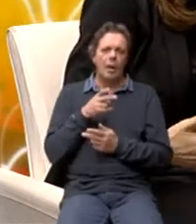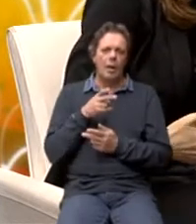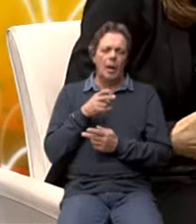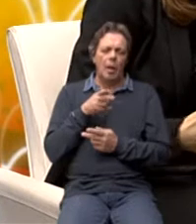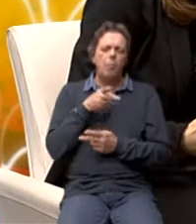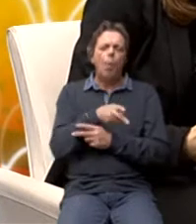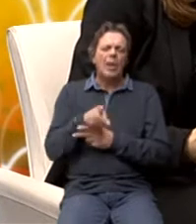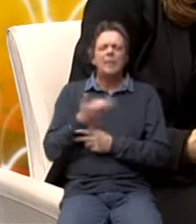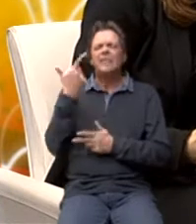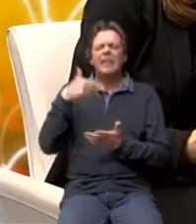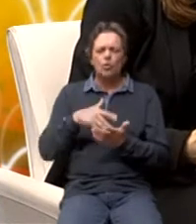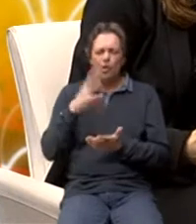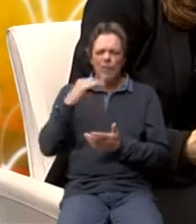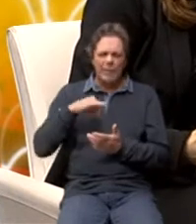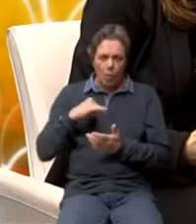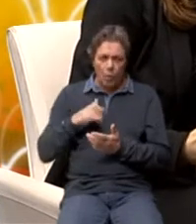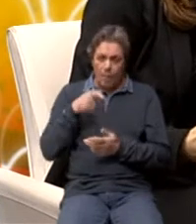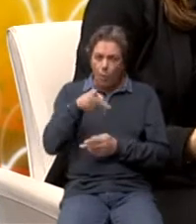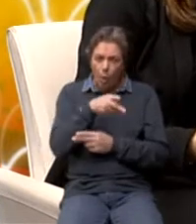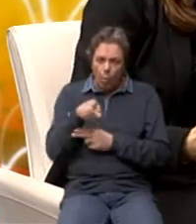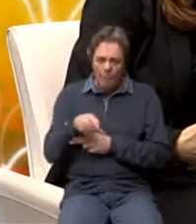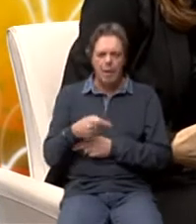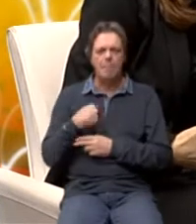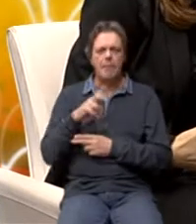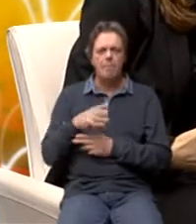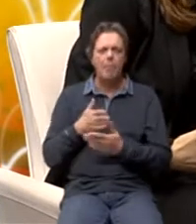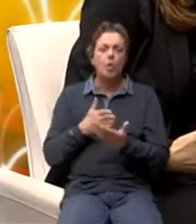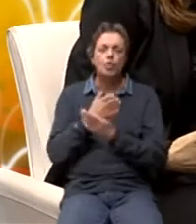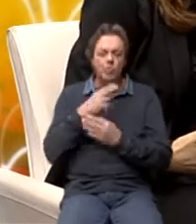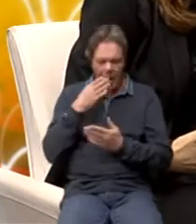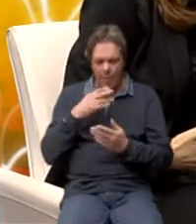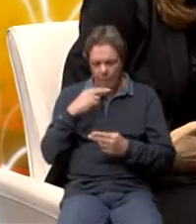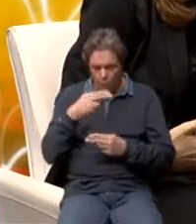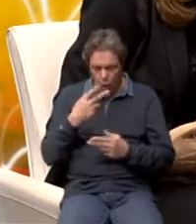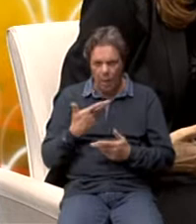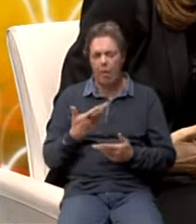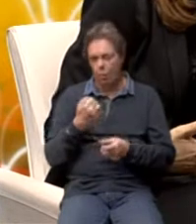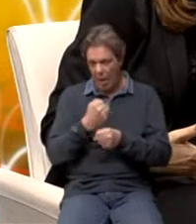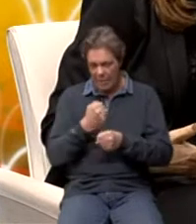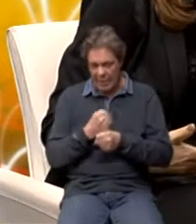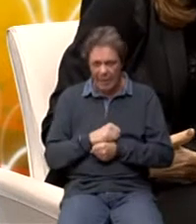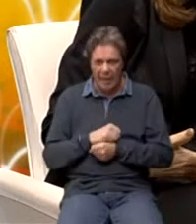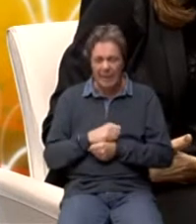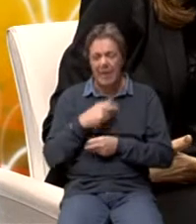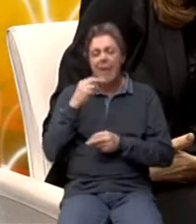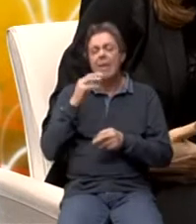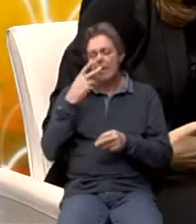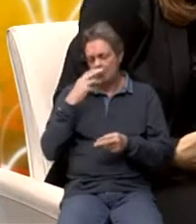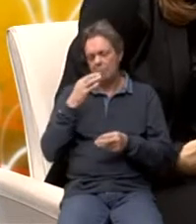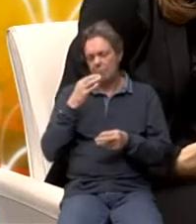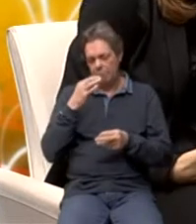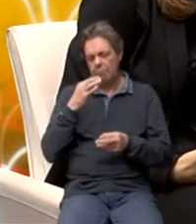godine. Mi po toj uredbi imamo službene kontrole koje provode, znači, inspekcije unutar Ministarstva